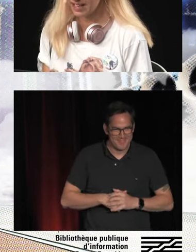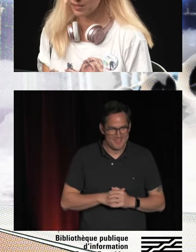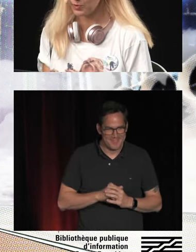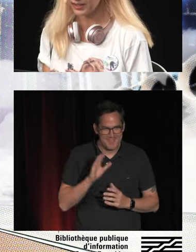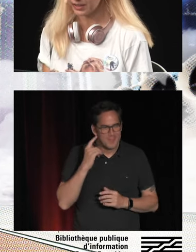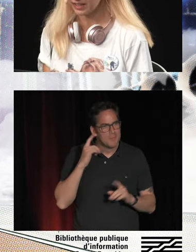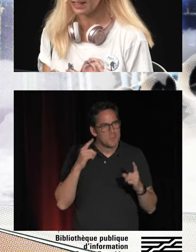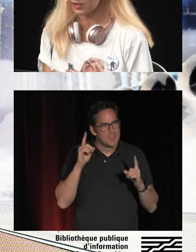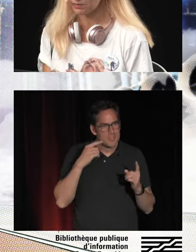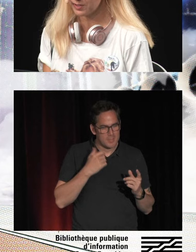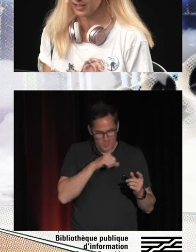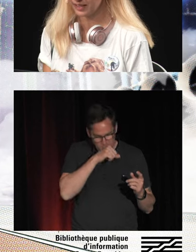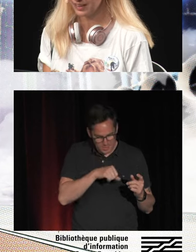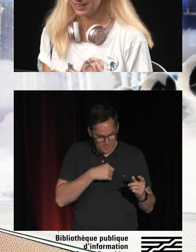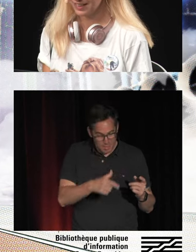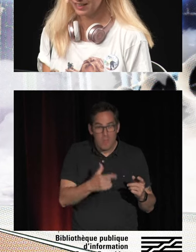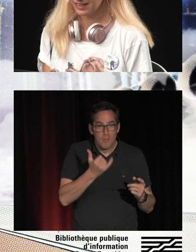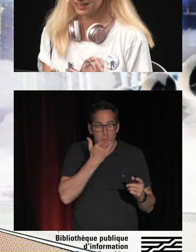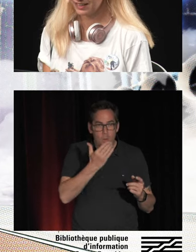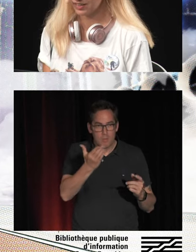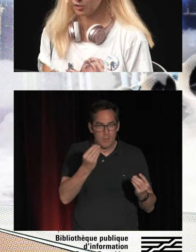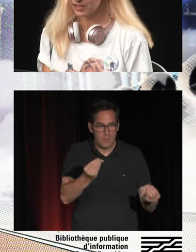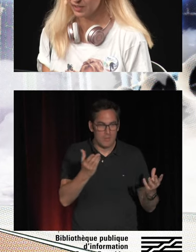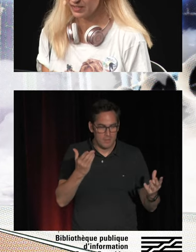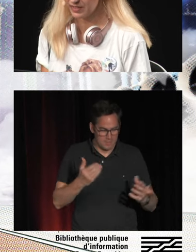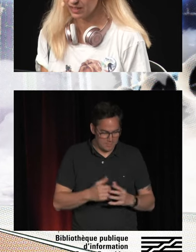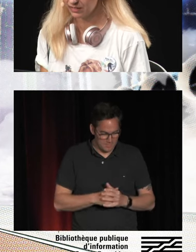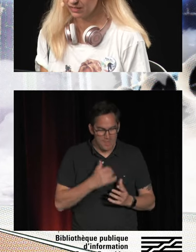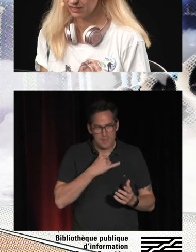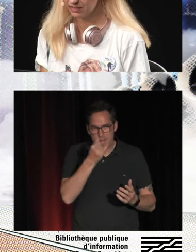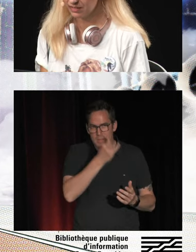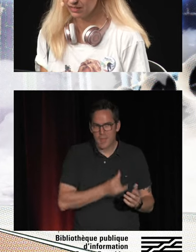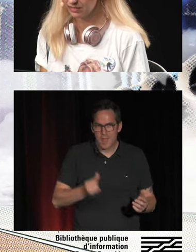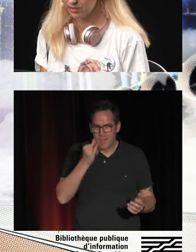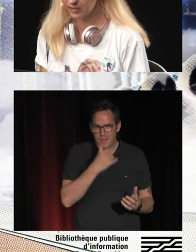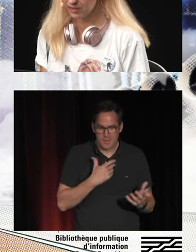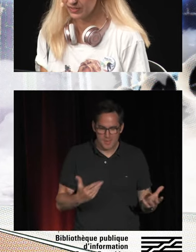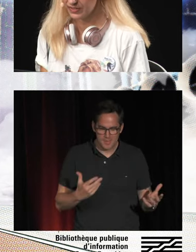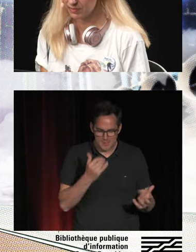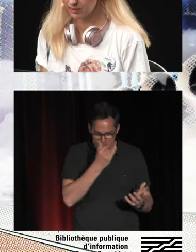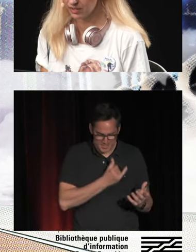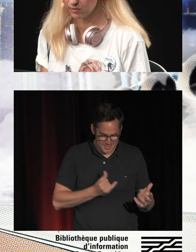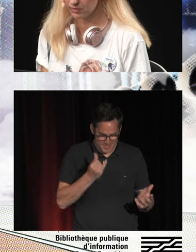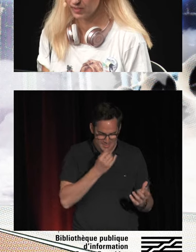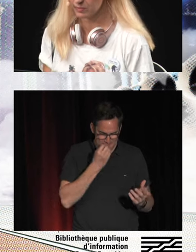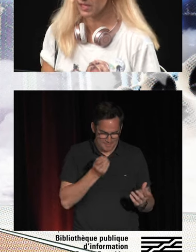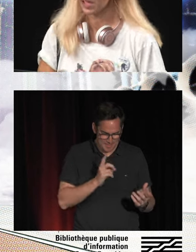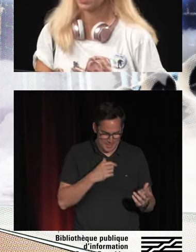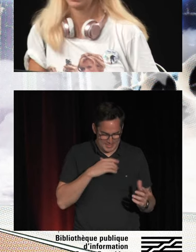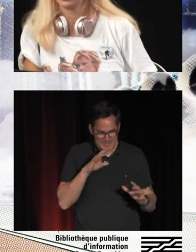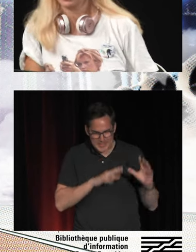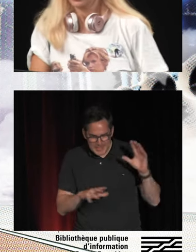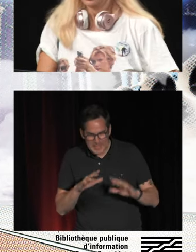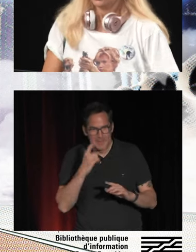Elle est très bien cette musique, ok. Regardez ce que vous me faites faire. Non, je fais que des bêtises là. Je fais que des bêtises, c'est pas bien. On va faire ça comme